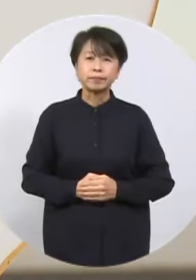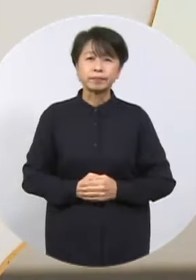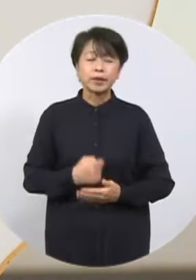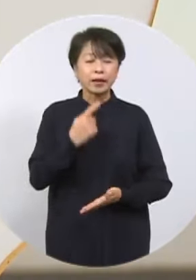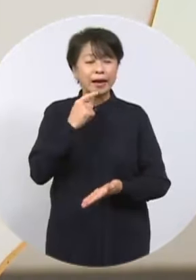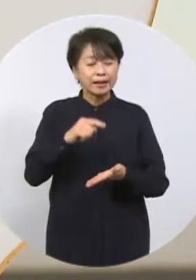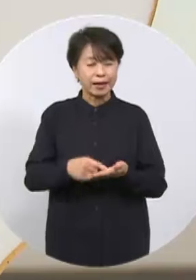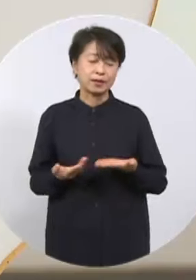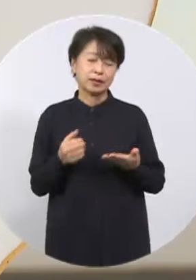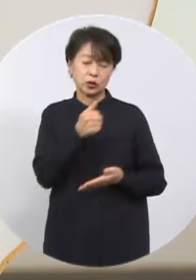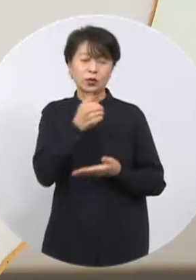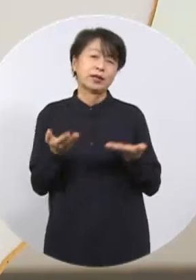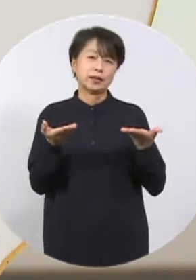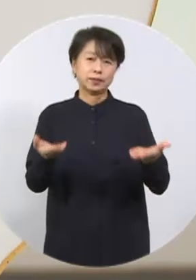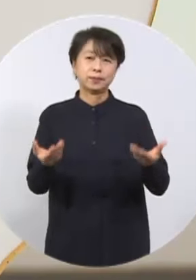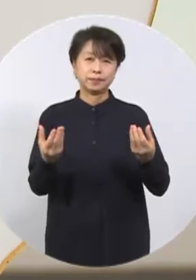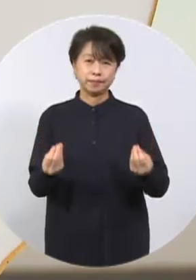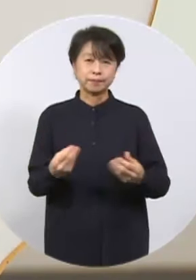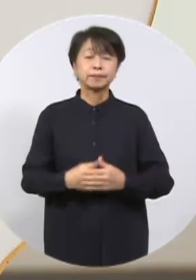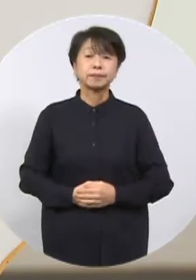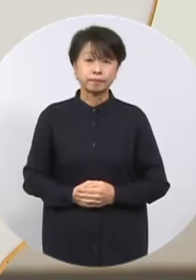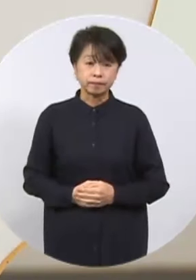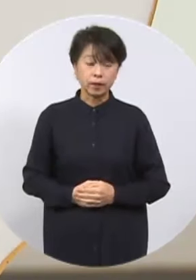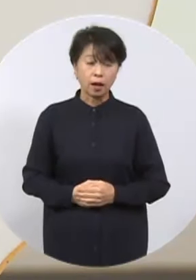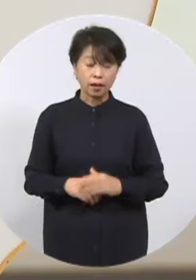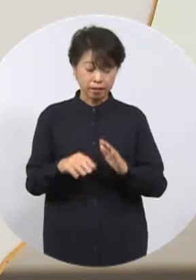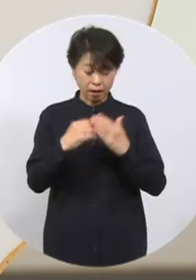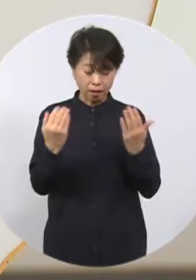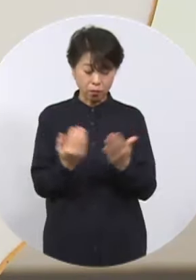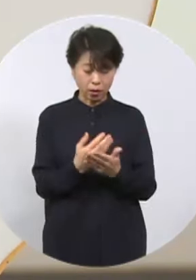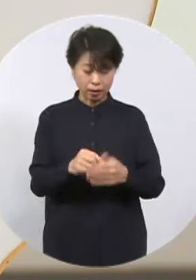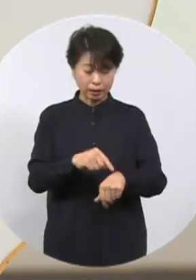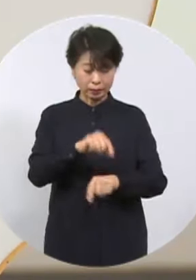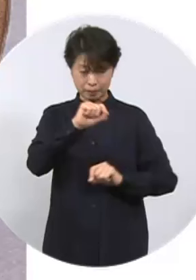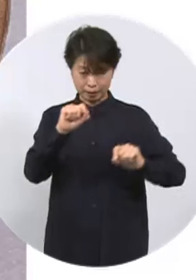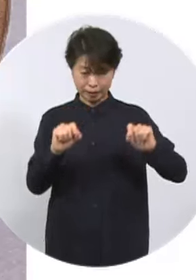一つおしまいという形にしない と 全部書くとなるとものすごい時間 がかかる。そうですよね。